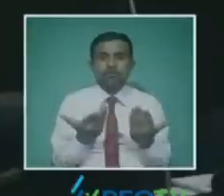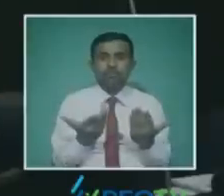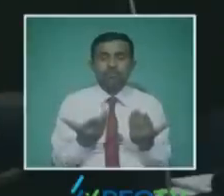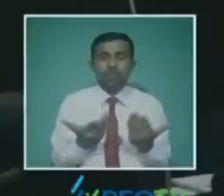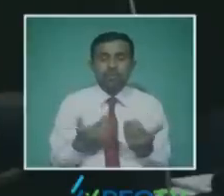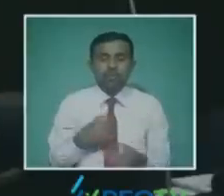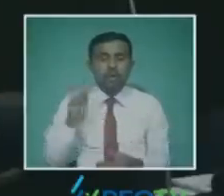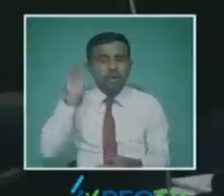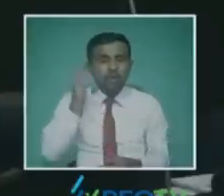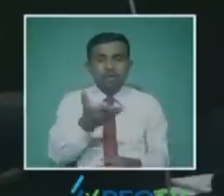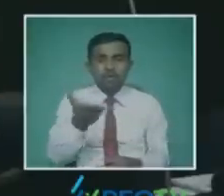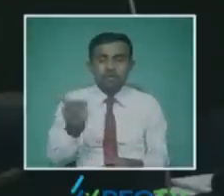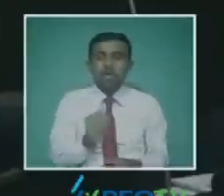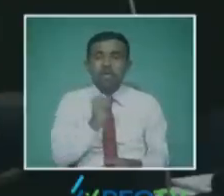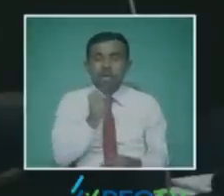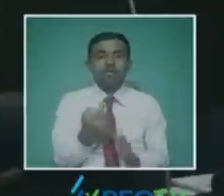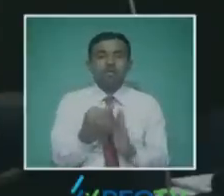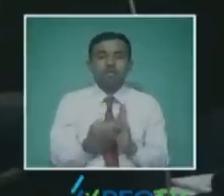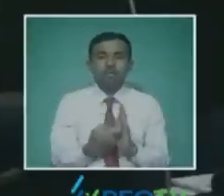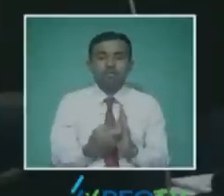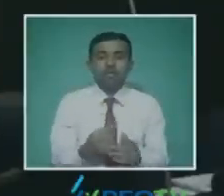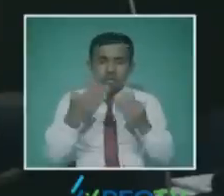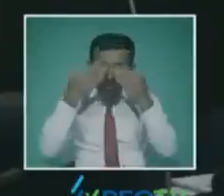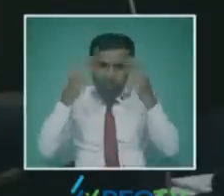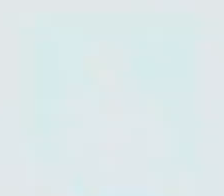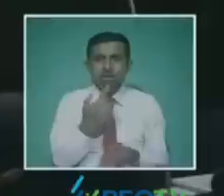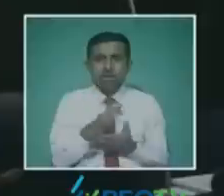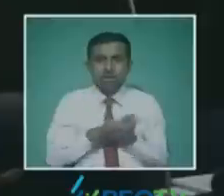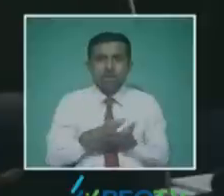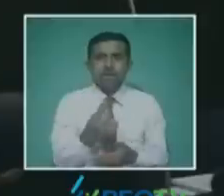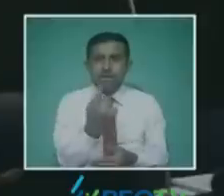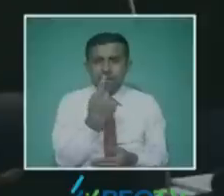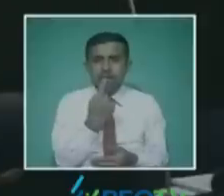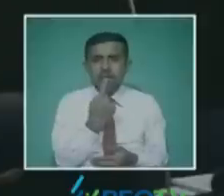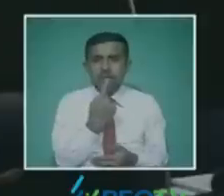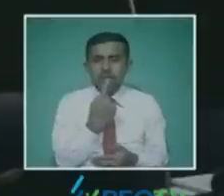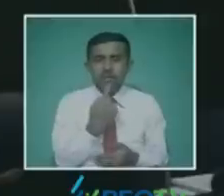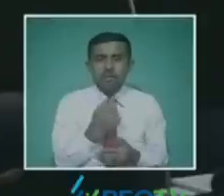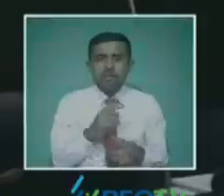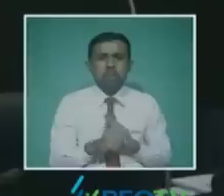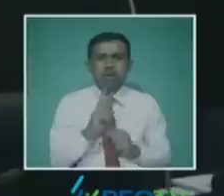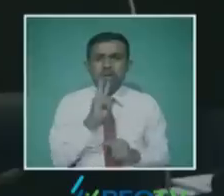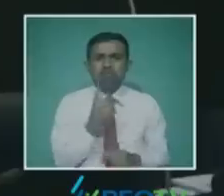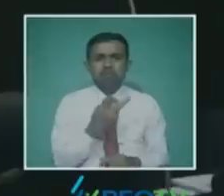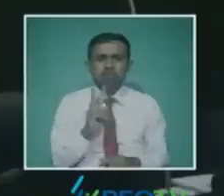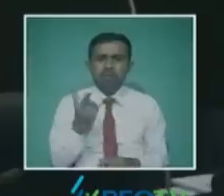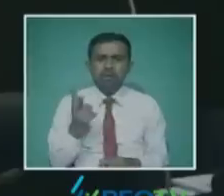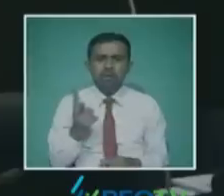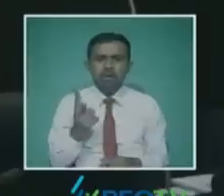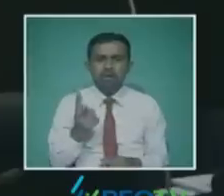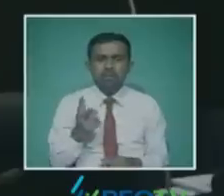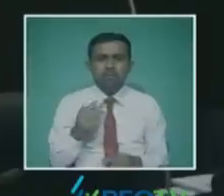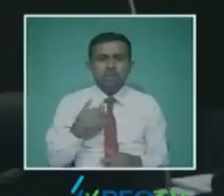මං අහන්නේ තමුන්නාන්සලගේ ඇත්ත ප්‍රතිපත්තිය මොකද මේක කියන්නකෝ අපිට තේරෙන්න ඒ එහෙම නැත්තම් අටුව කඩලා පුටු හදනවද නැත්නම් මම දැක්ක